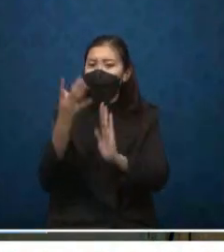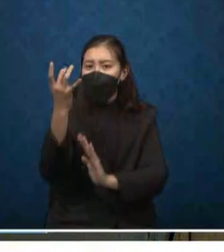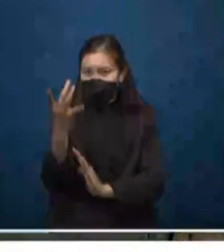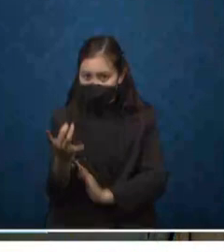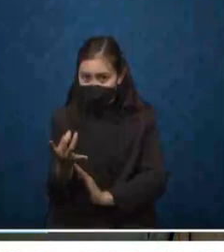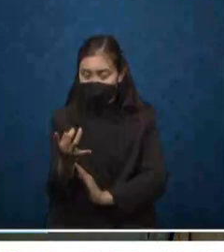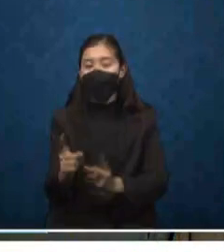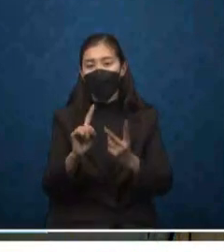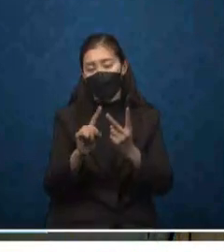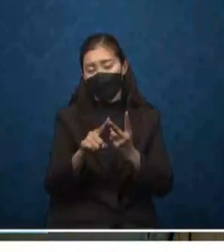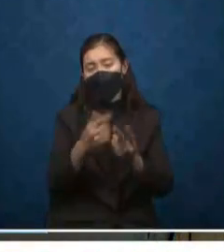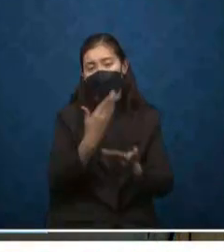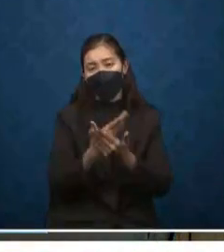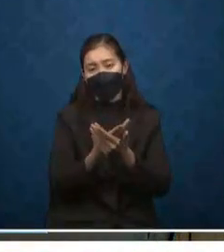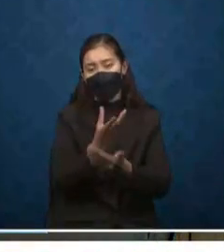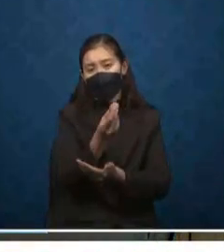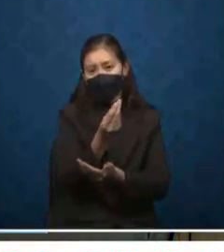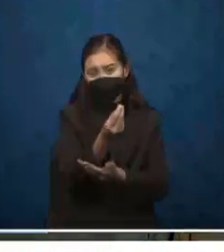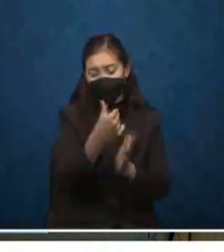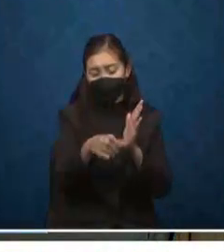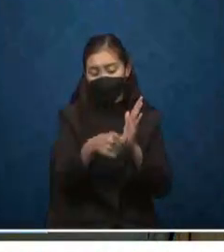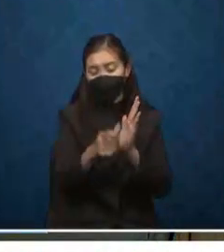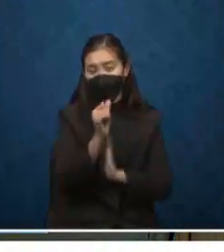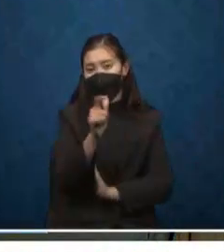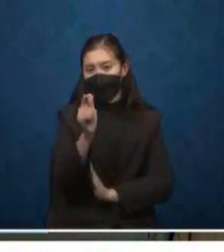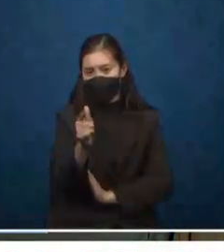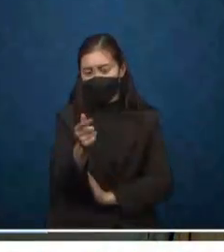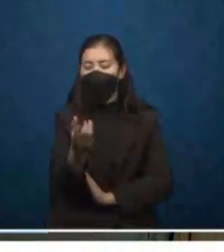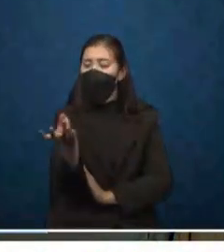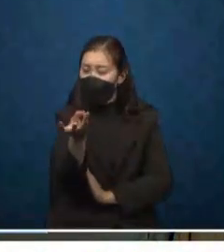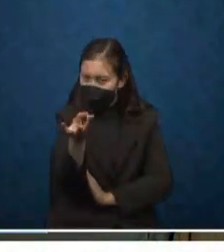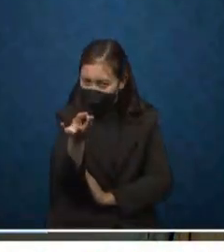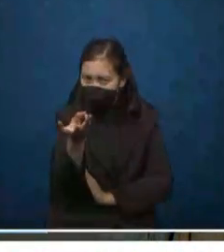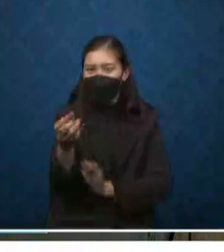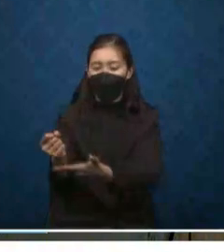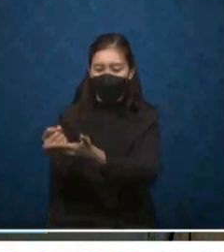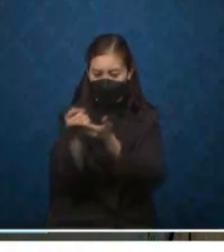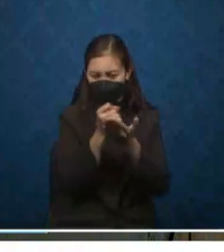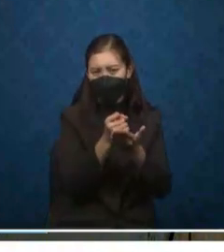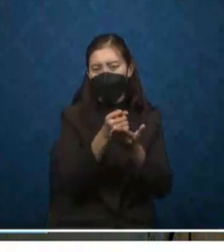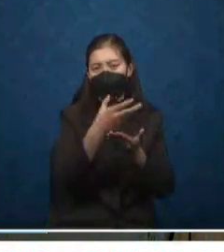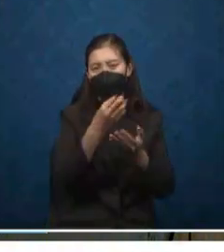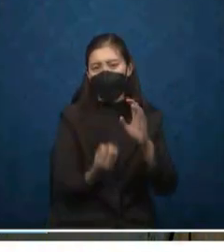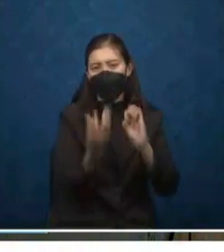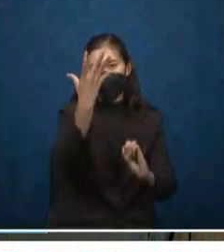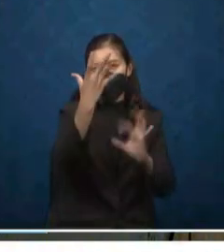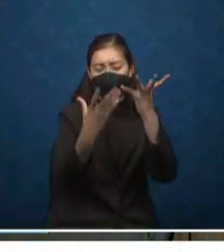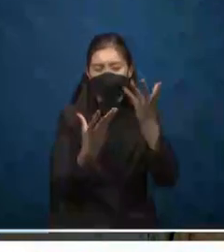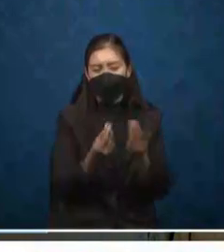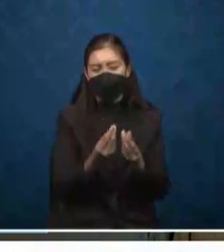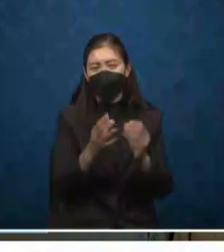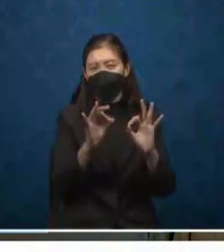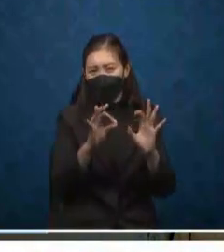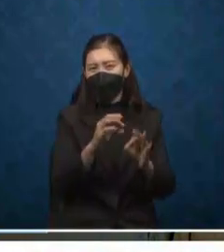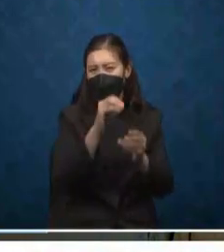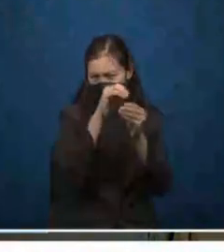ดก็ควรจะต้องมีหมวดเฉพาะว่าด้วยเรื่องของการเป็นเรื่องของป่าชายเลนเป็นหมวดเฉพาะของมันในระเบียบถ้าเป็นอย่างนั้นแ